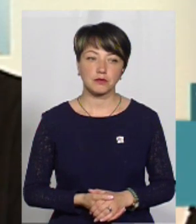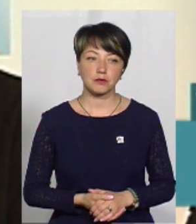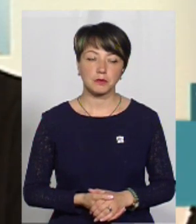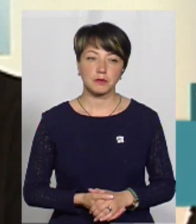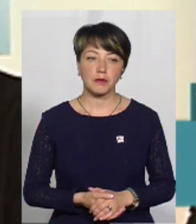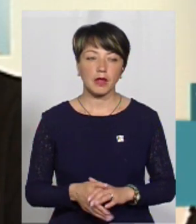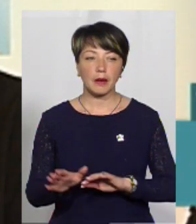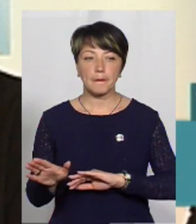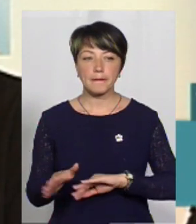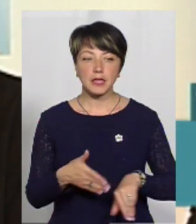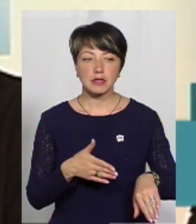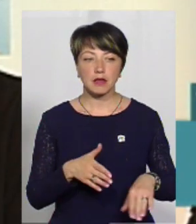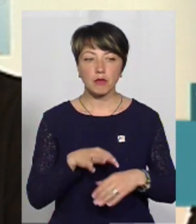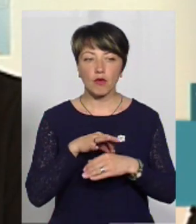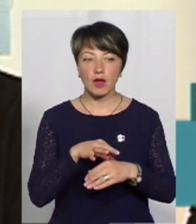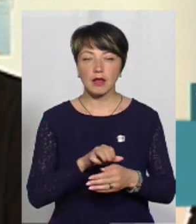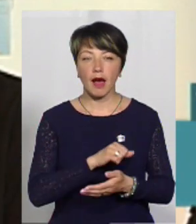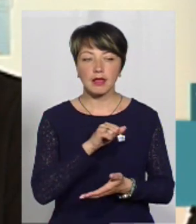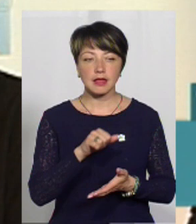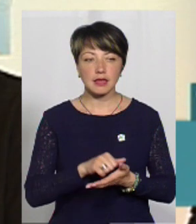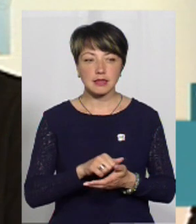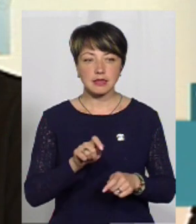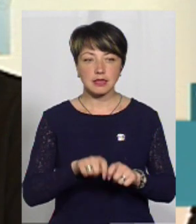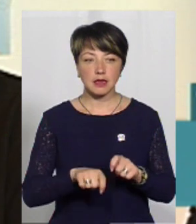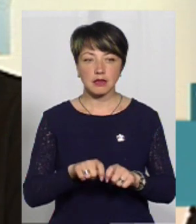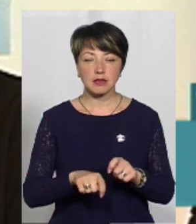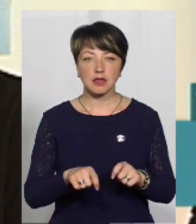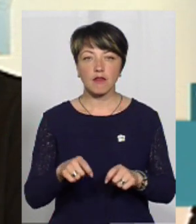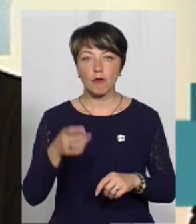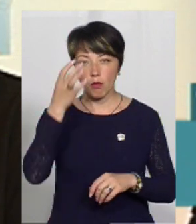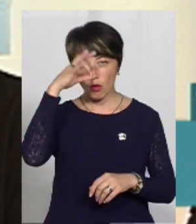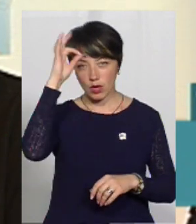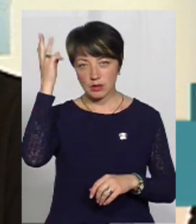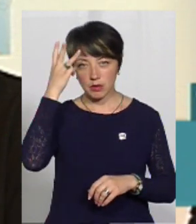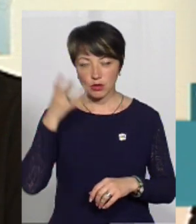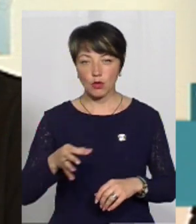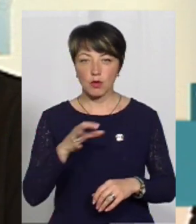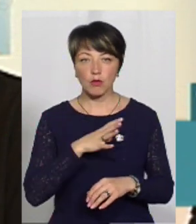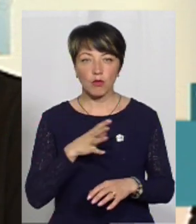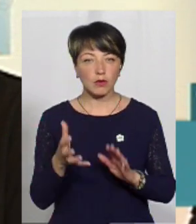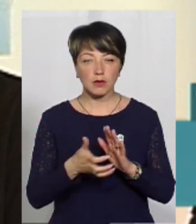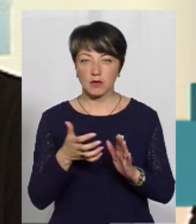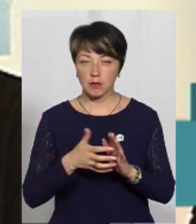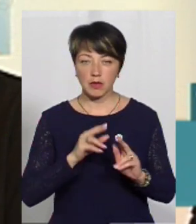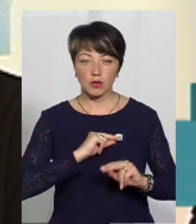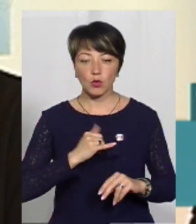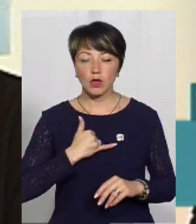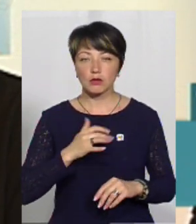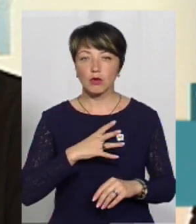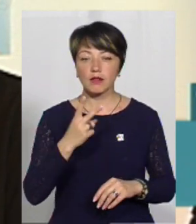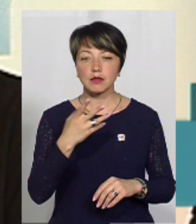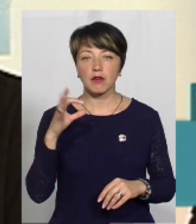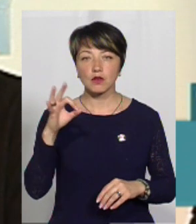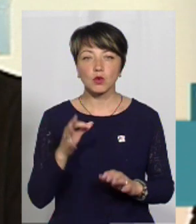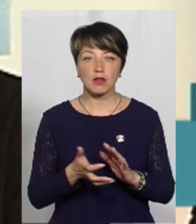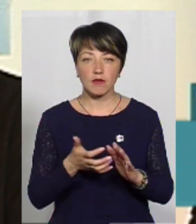Після проведення атестації в поліції Хмельницької області був великий кадровий голод, і ми починали роботу з некомплекту 25%